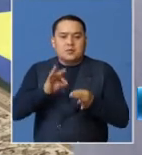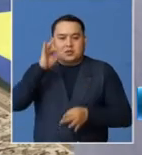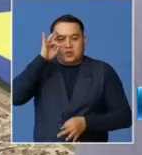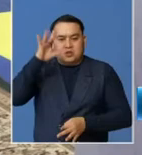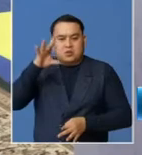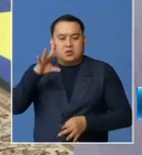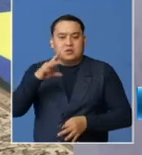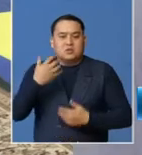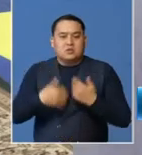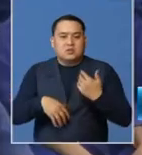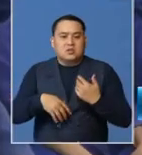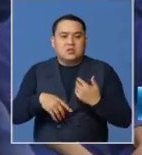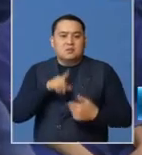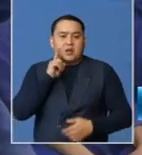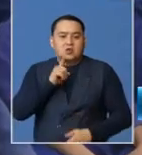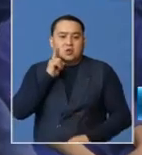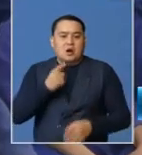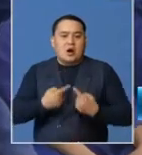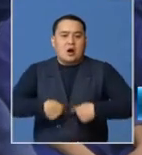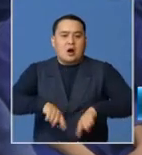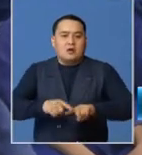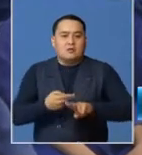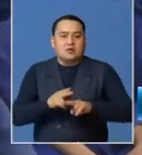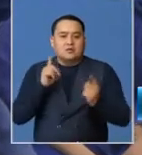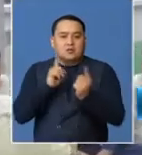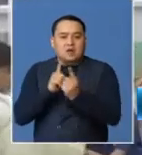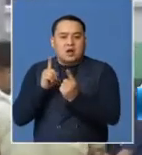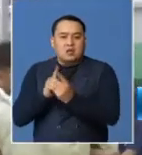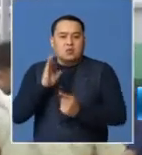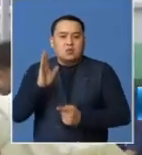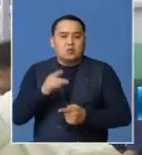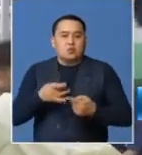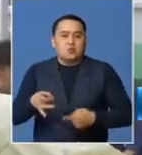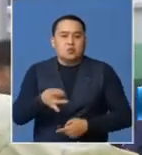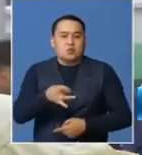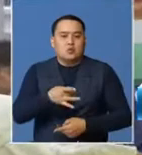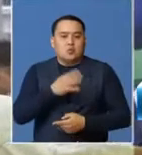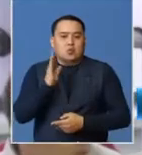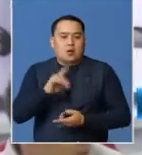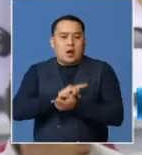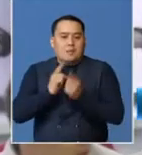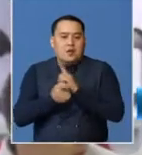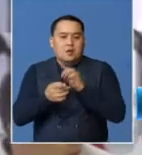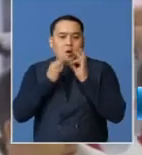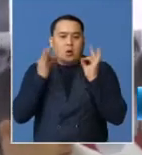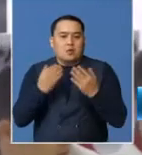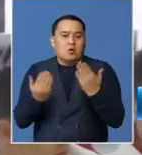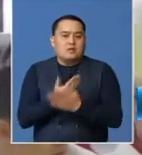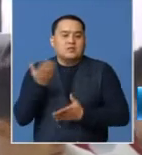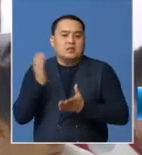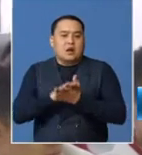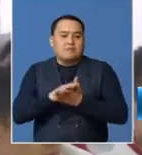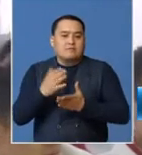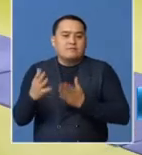среди юношей Буэнос-Айреса. По словам организаторов, подобные встречи пройдут и в других уголках области. Обмен опытом и новые знакомства